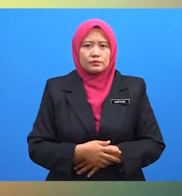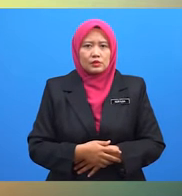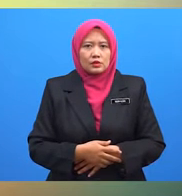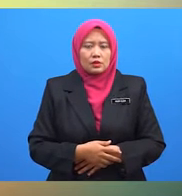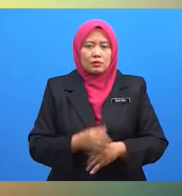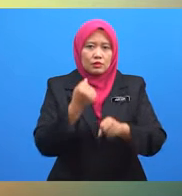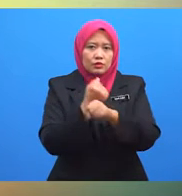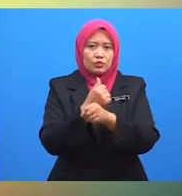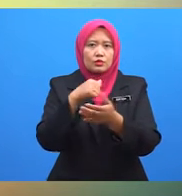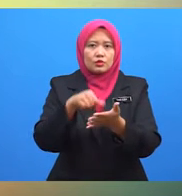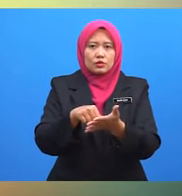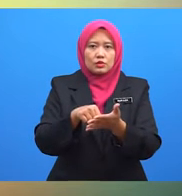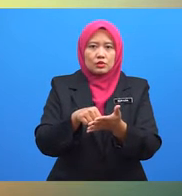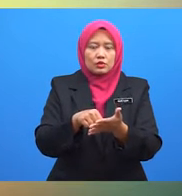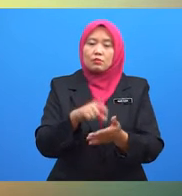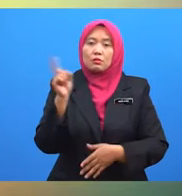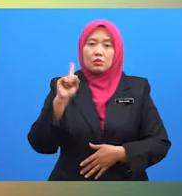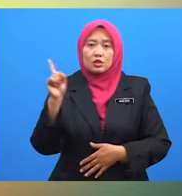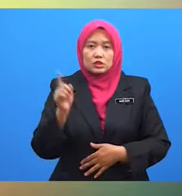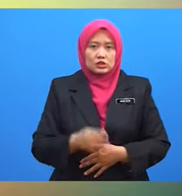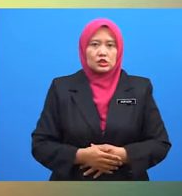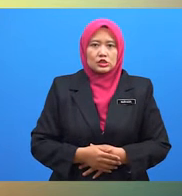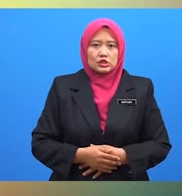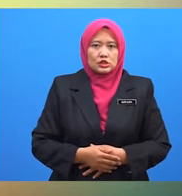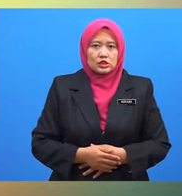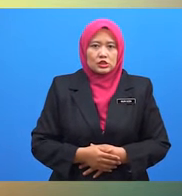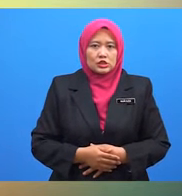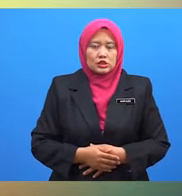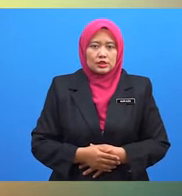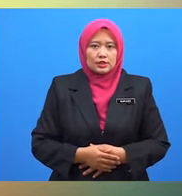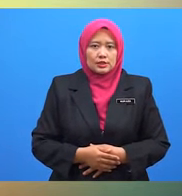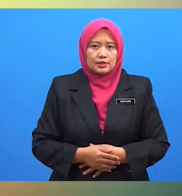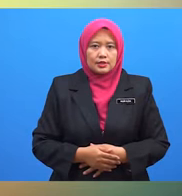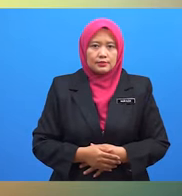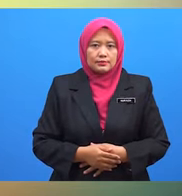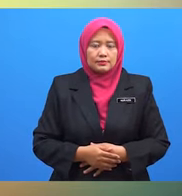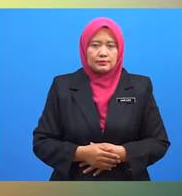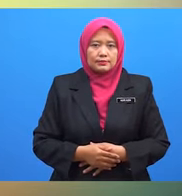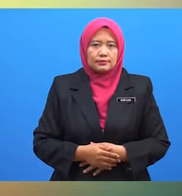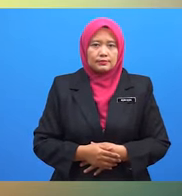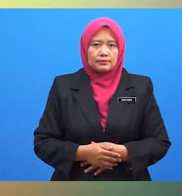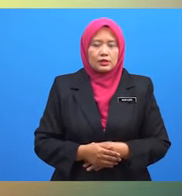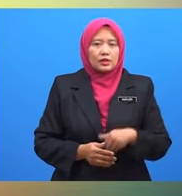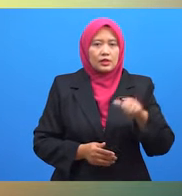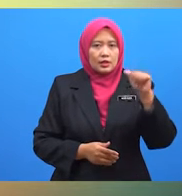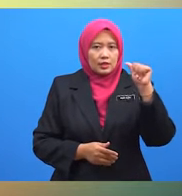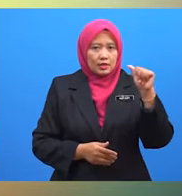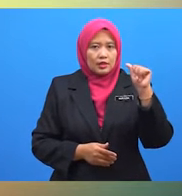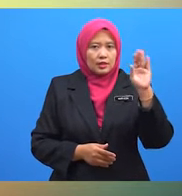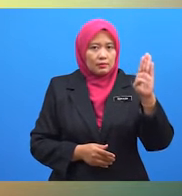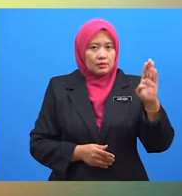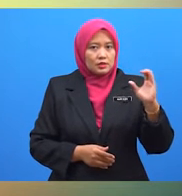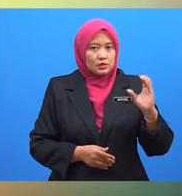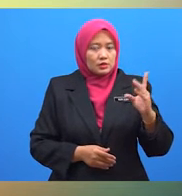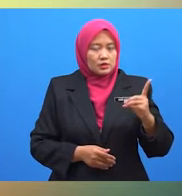A. Batu bersurat Kota Kapur. B. Batu bersurat Karang Berahi. C.